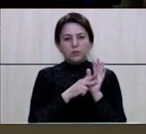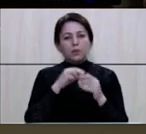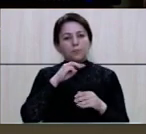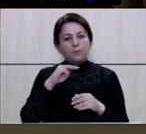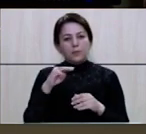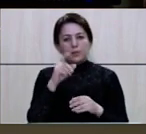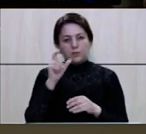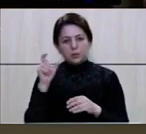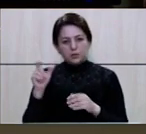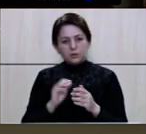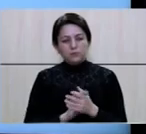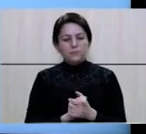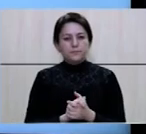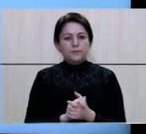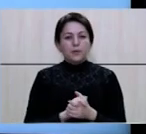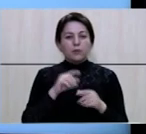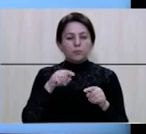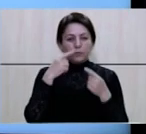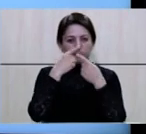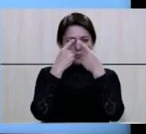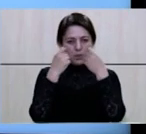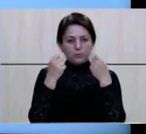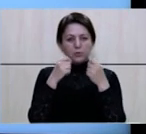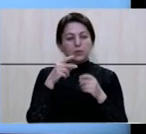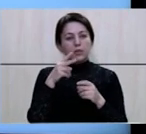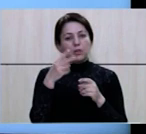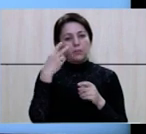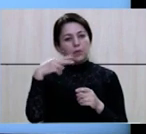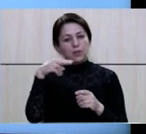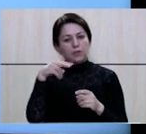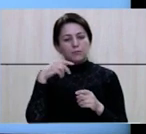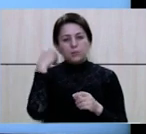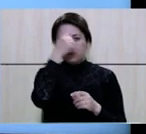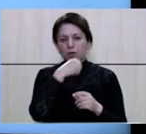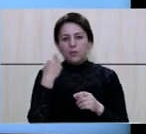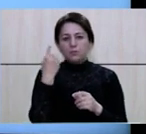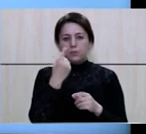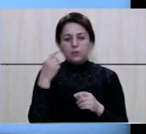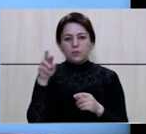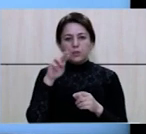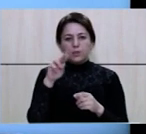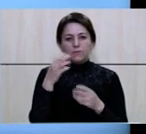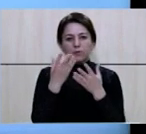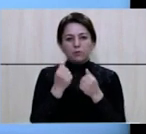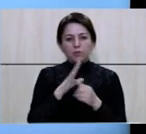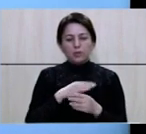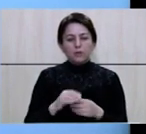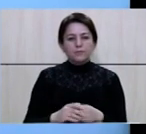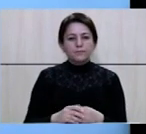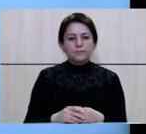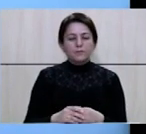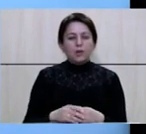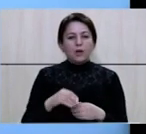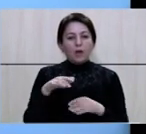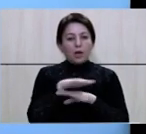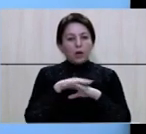3,878,000 kishidan iborat. Bu ma'lumot 2020 yil 1 yanvarda olingan.